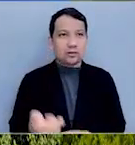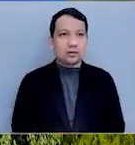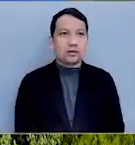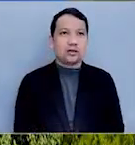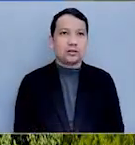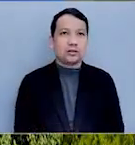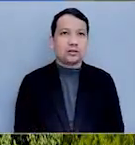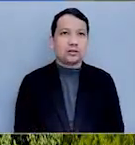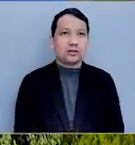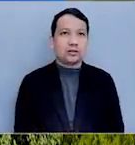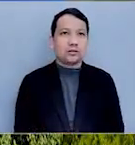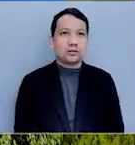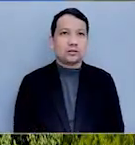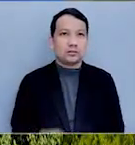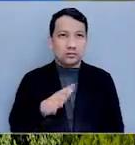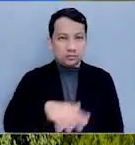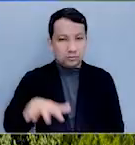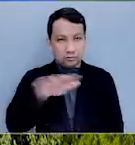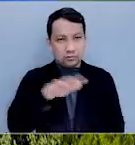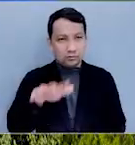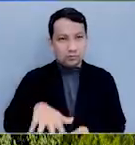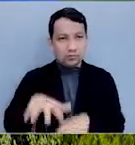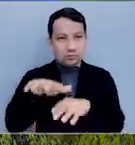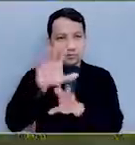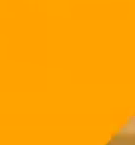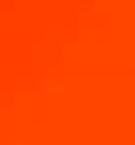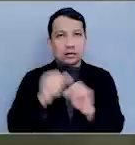Hannibal, diyan naman, gano'ng kataas yung baha?